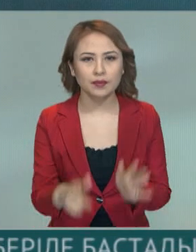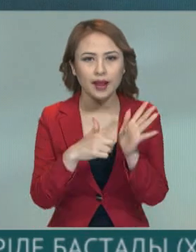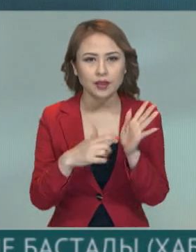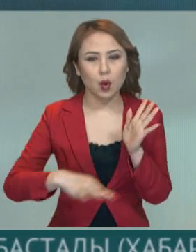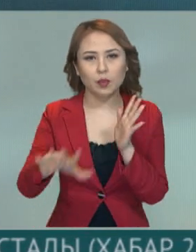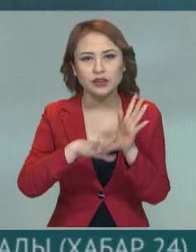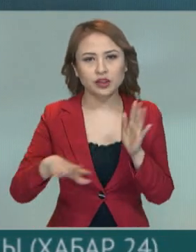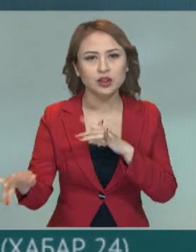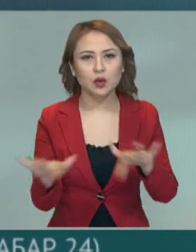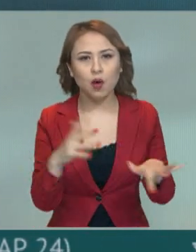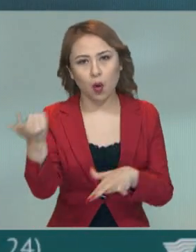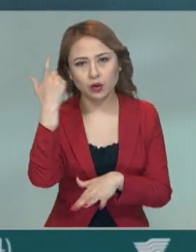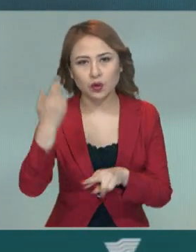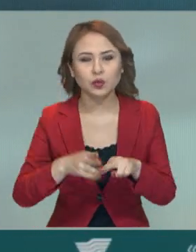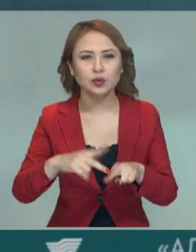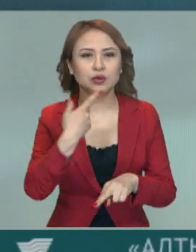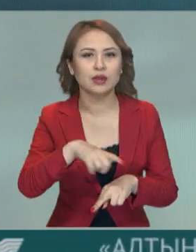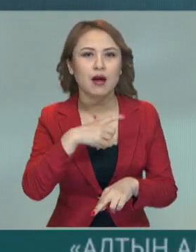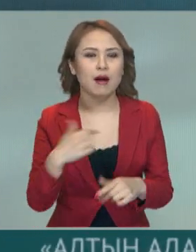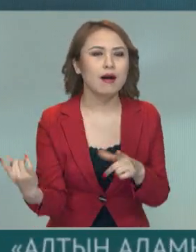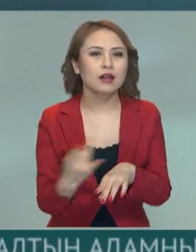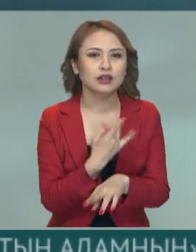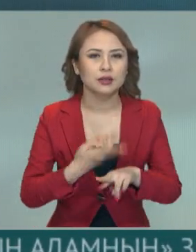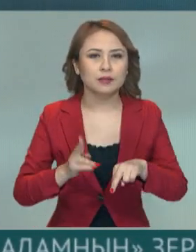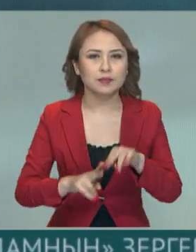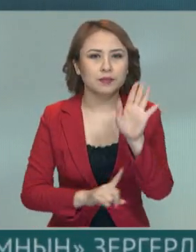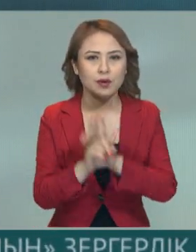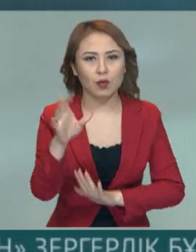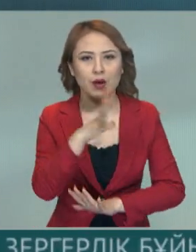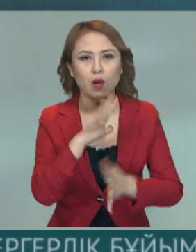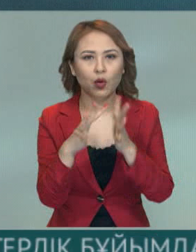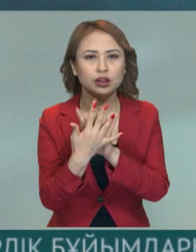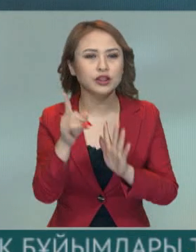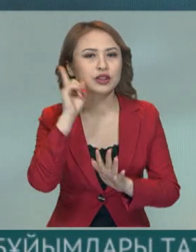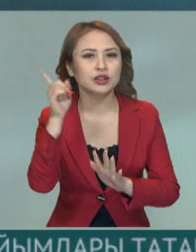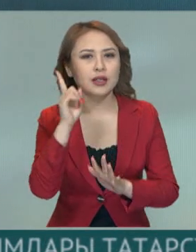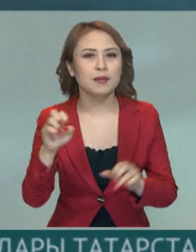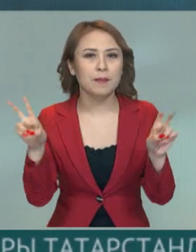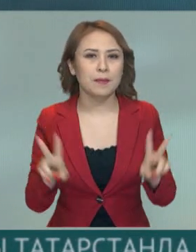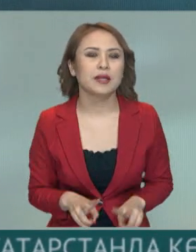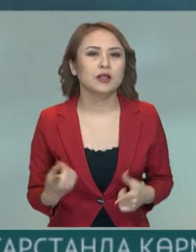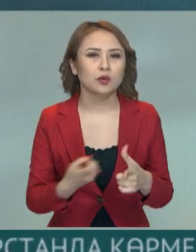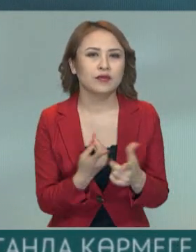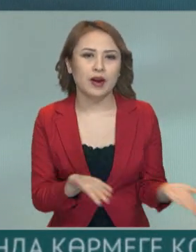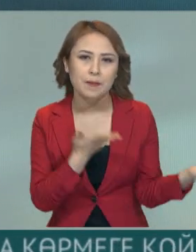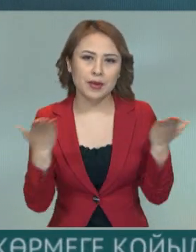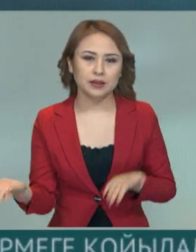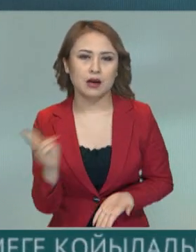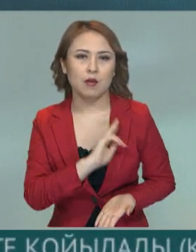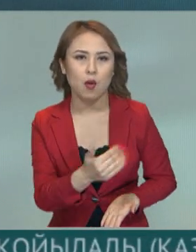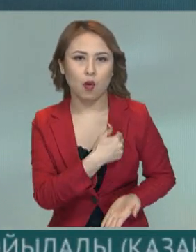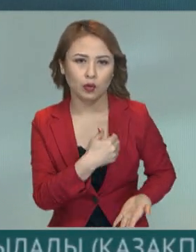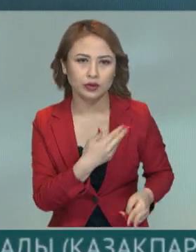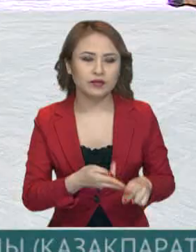Ал Қарағанды облысындағы шаруа қожалығы өз өңірдегі алғашқылардың бірі болып, ауылға жас мамандар тарту ісін қолға алды.